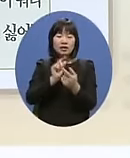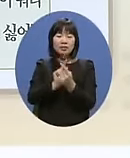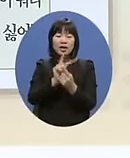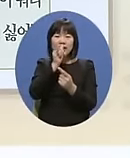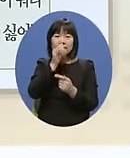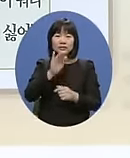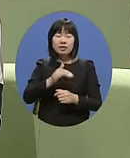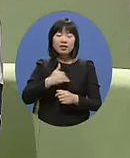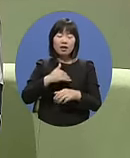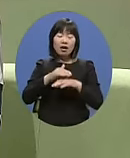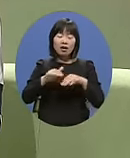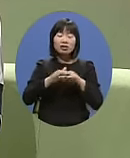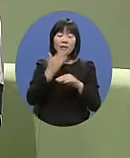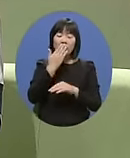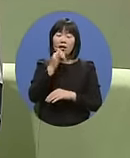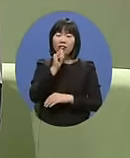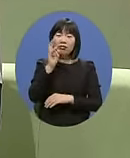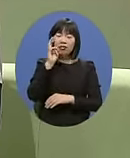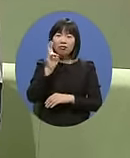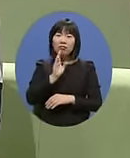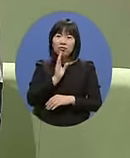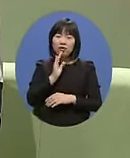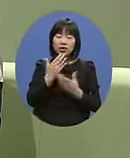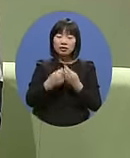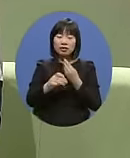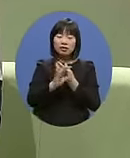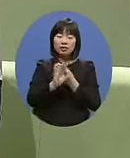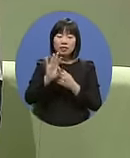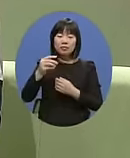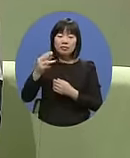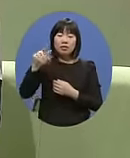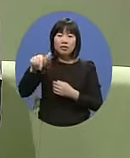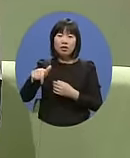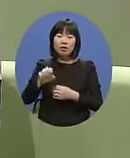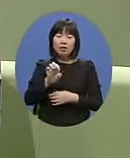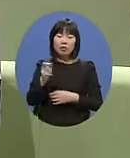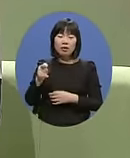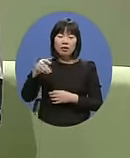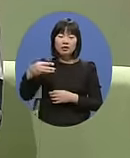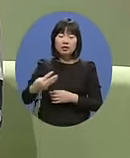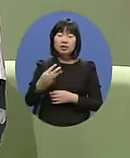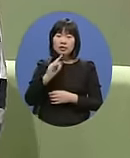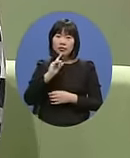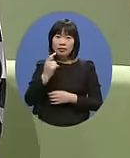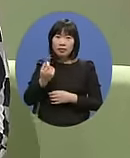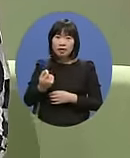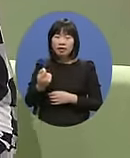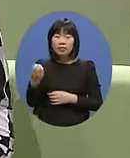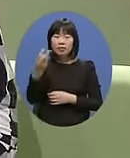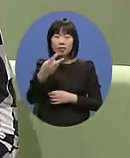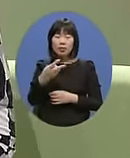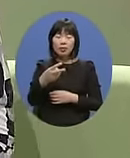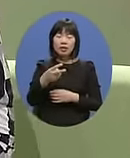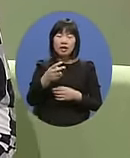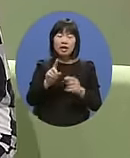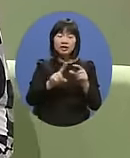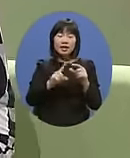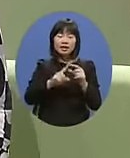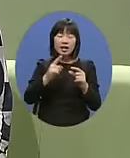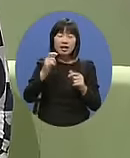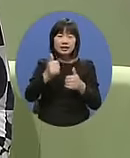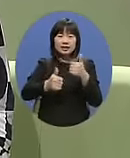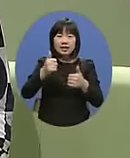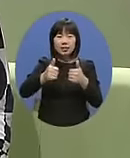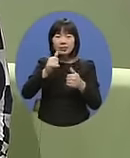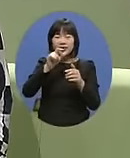때도 이건 내가 해결할 수 있을 것 같은데 예를 들자면 블럭, 퍼즐 아니면 뭐 이렇게 받아쓰기 뭐 이런 거